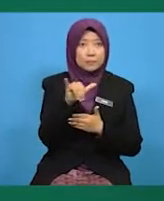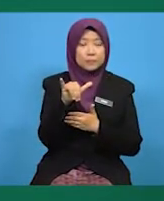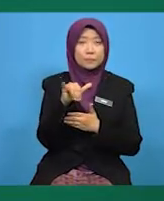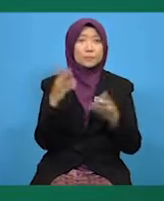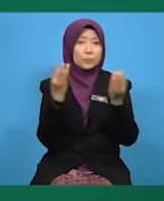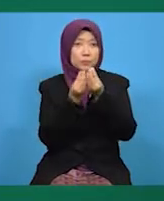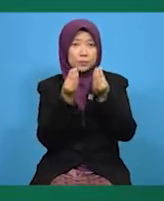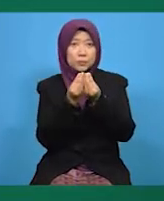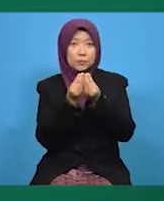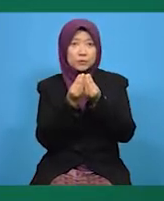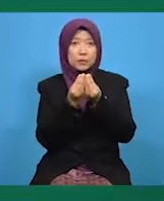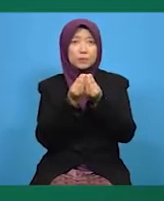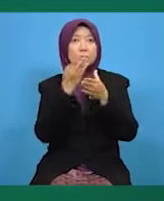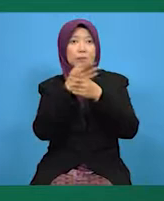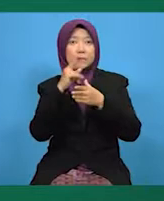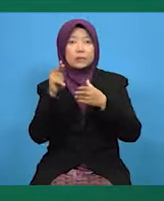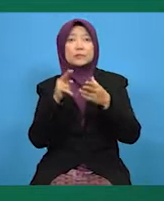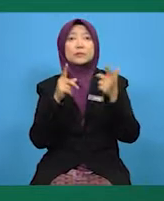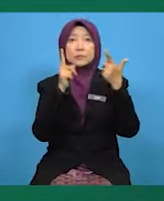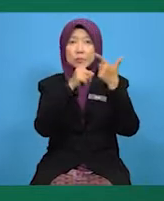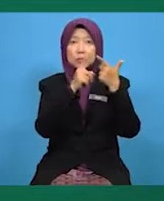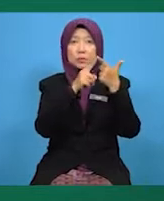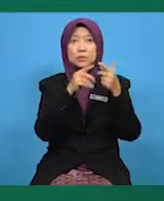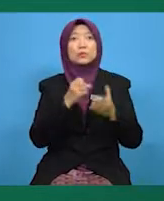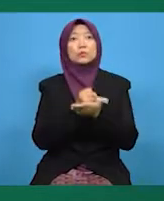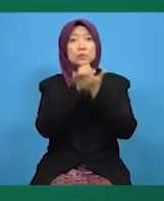jumlah keluaran sektor kedua menyumbang sebanyak